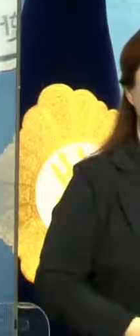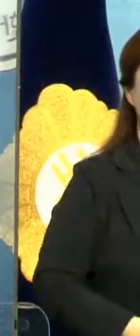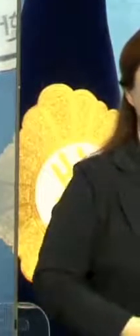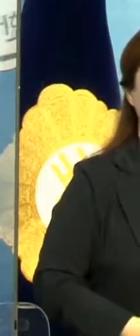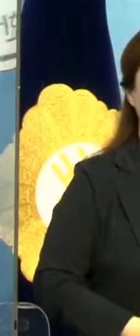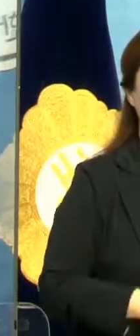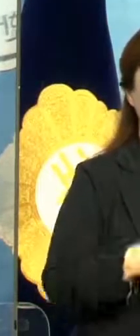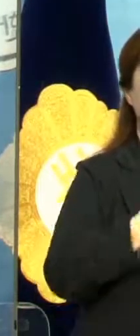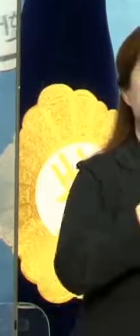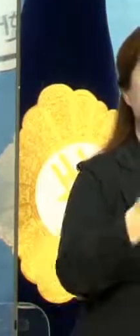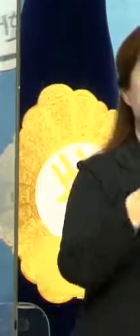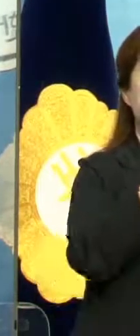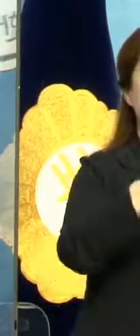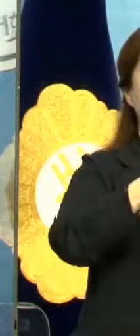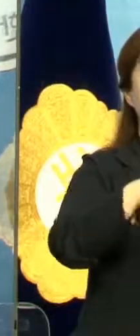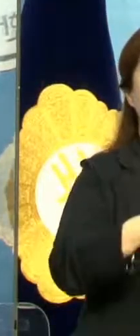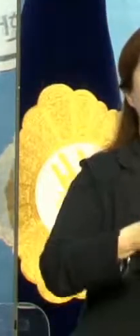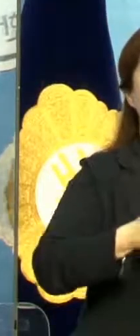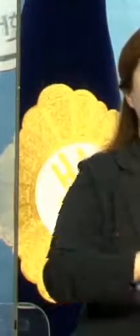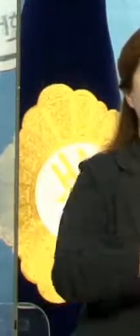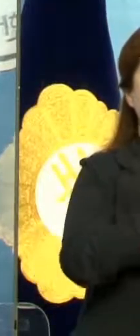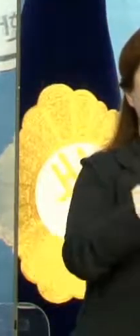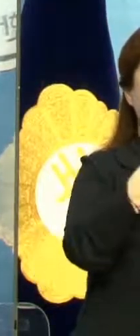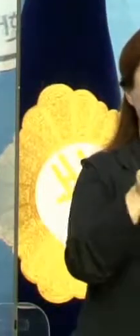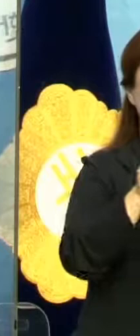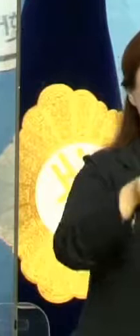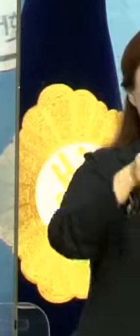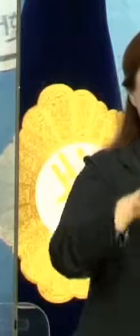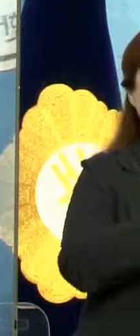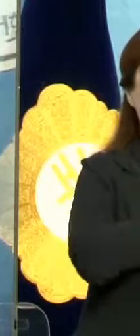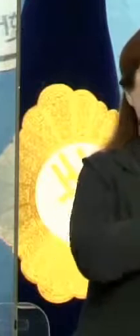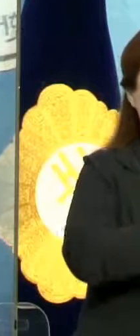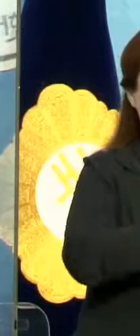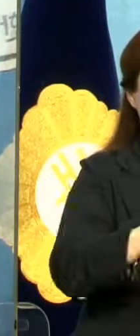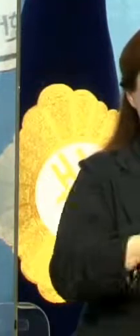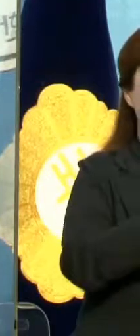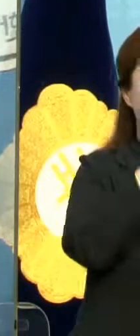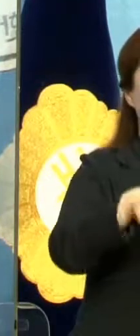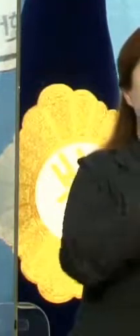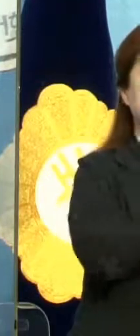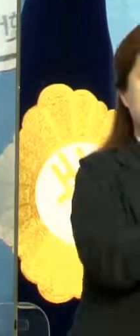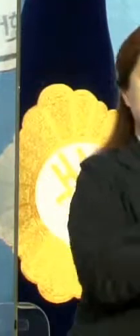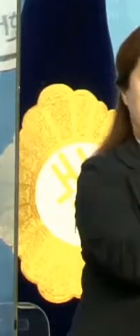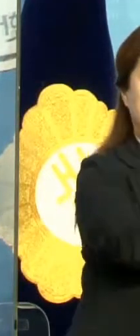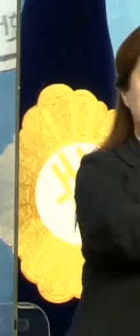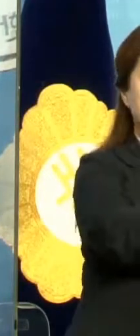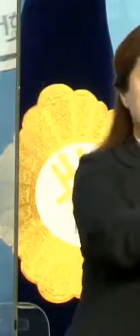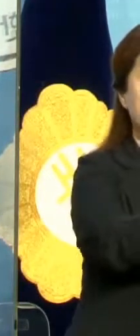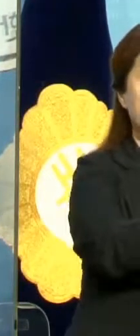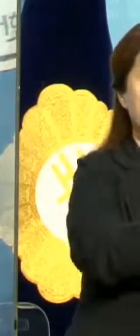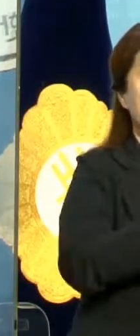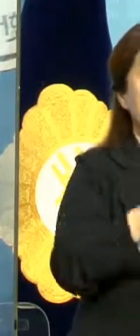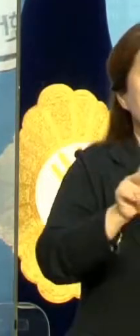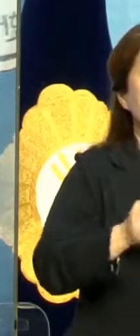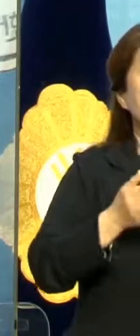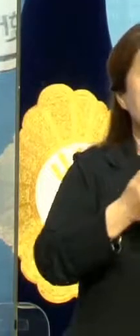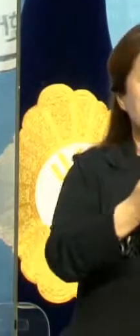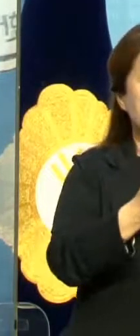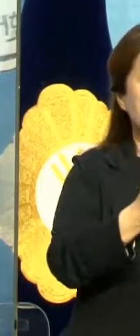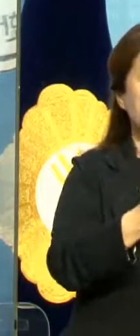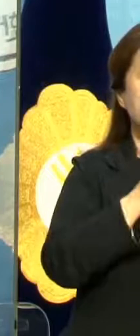예 안산 단언을 출신 김담 그 구원입니다 어 바 토큰 우원 사건에 대한 그 대신에 문제제기를